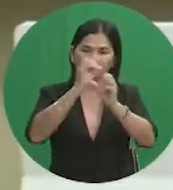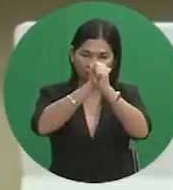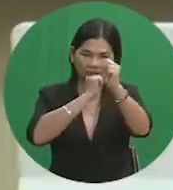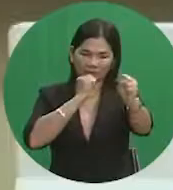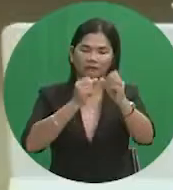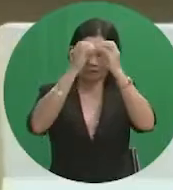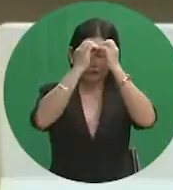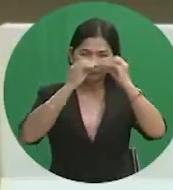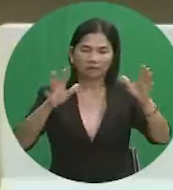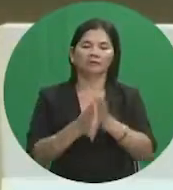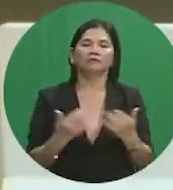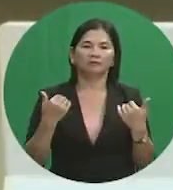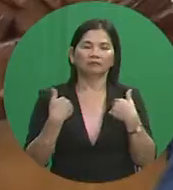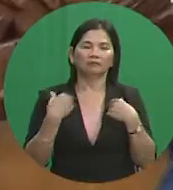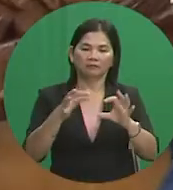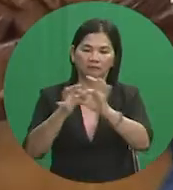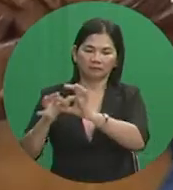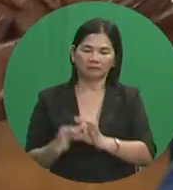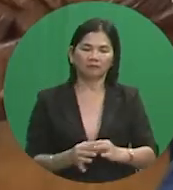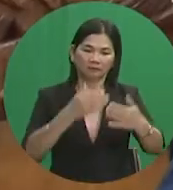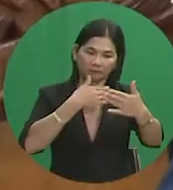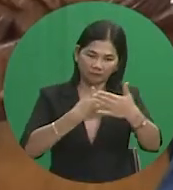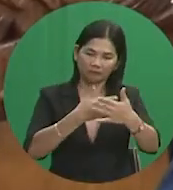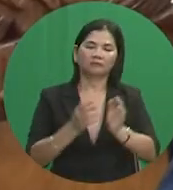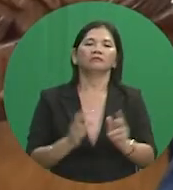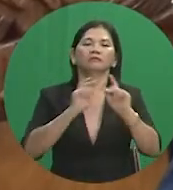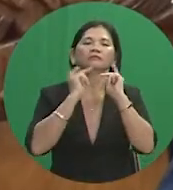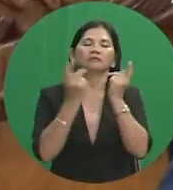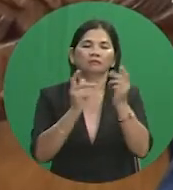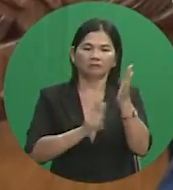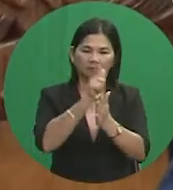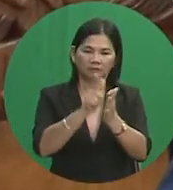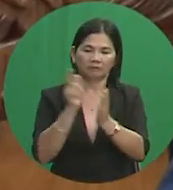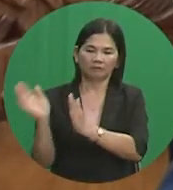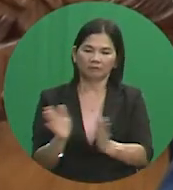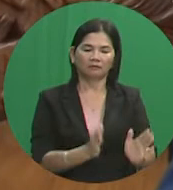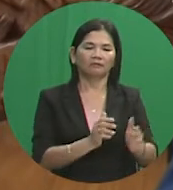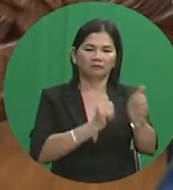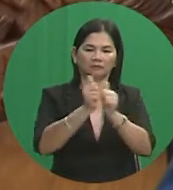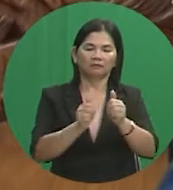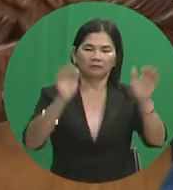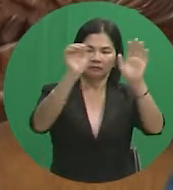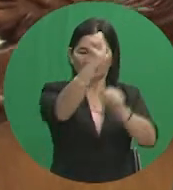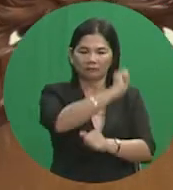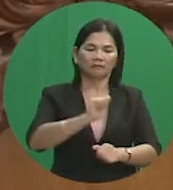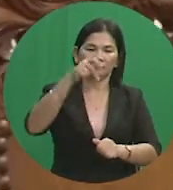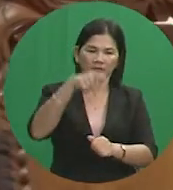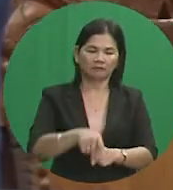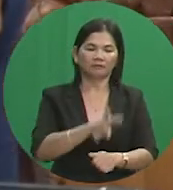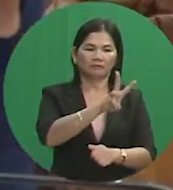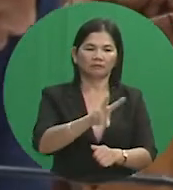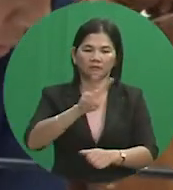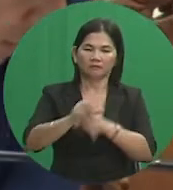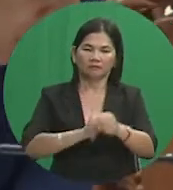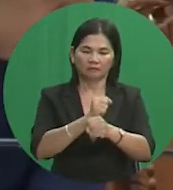ក្រសួងព័ត៌មានត្រូវធ្វើកិច្ចសហការឲ្យបានជិតស្និទ្ធជាមួយគណៈកម្មាធិការជាតិរៀបចំការប្រកួតកីឡាអាស៊ីអាគ្នេយ៍លើកទី32